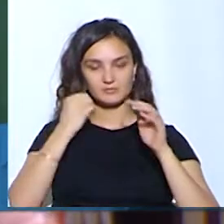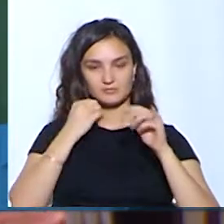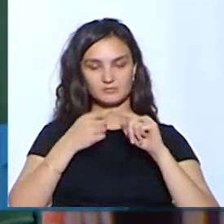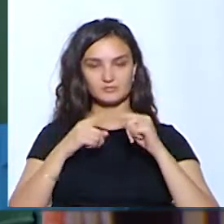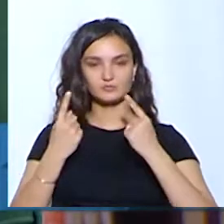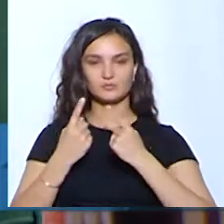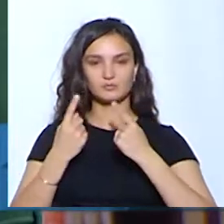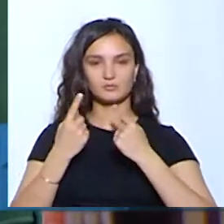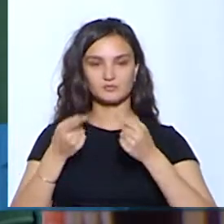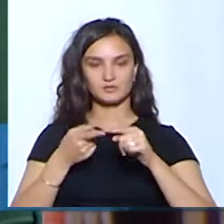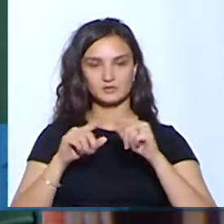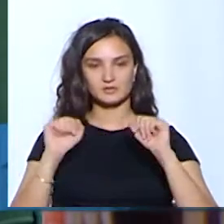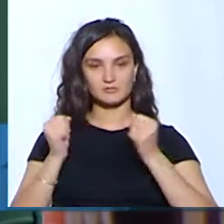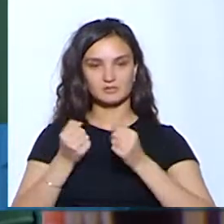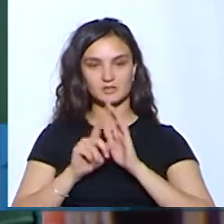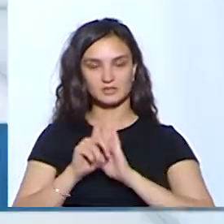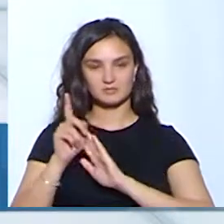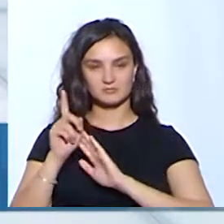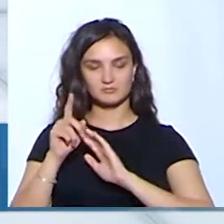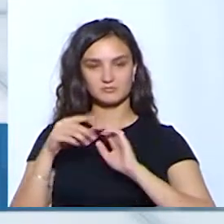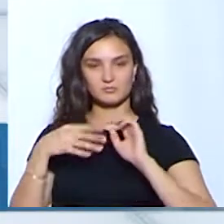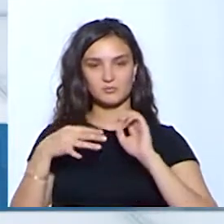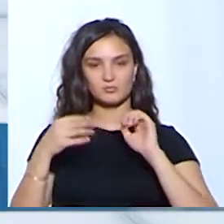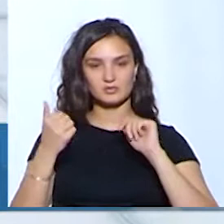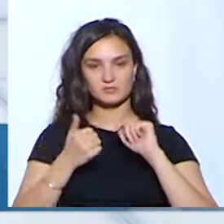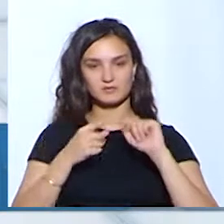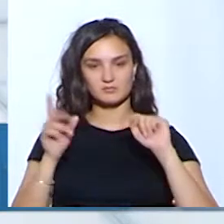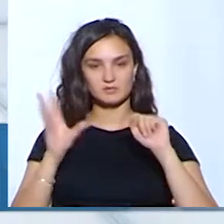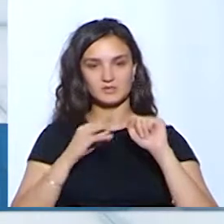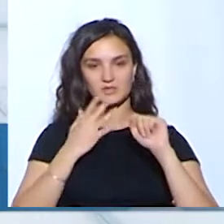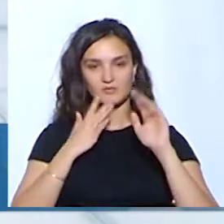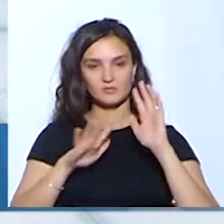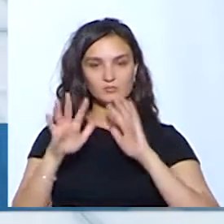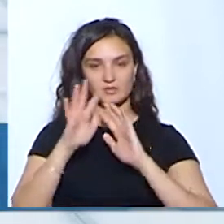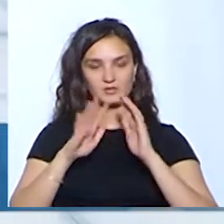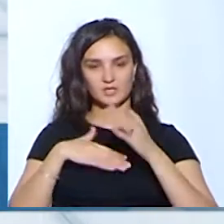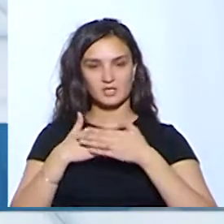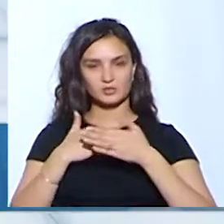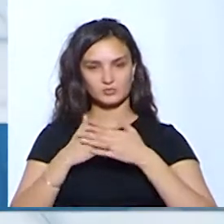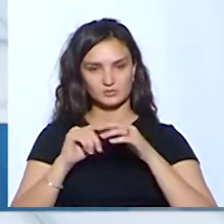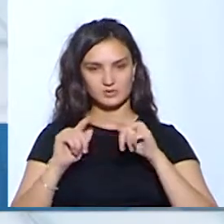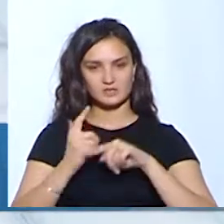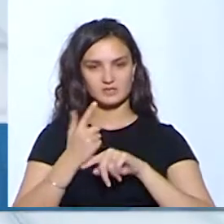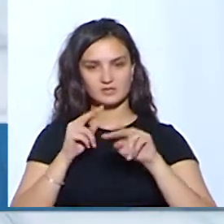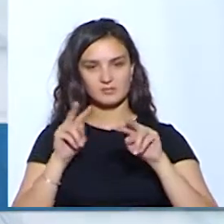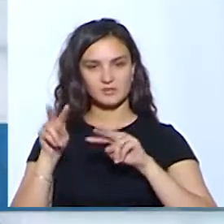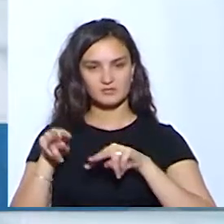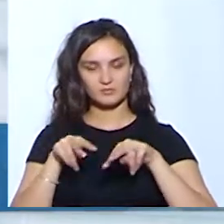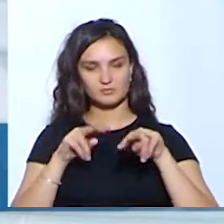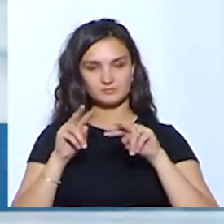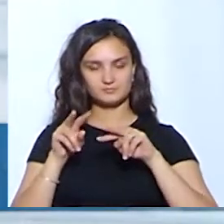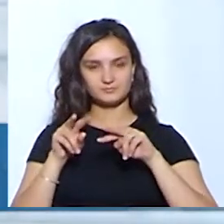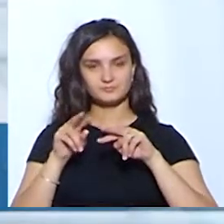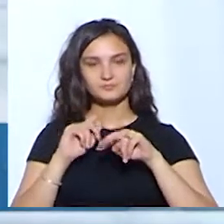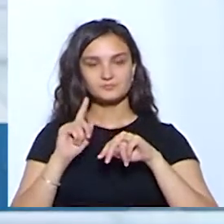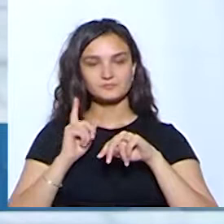თუ ჩვეულებრივი ამბავი ხა ზამთარი მოდის, ხა მეორე 20 კვირიდან მთელ ევროპაში გააქტიურდა ისე ზედამხედველობა ვთქვა.